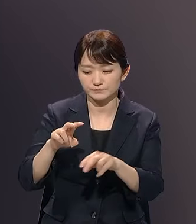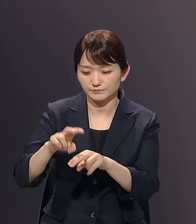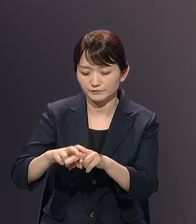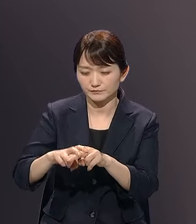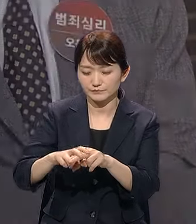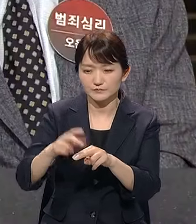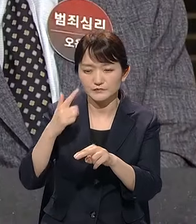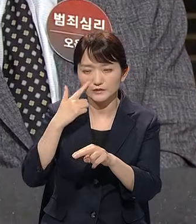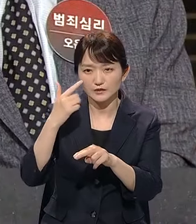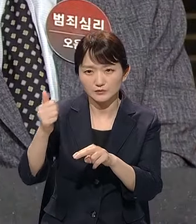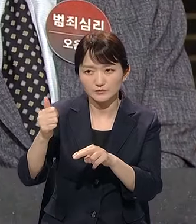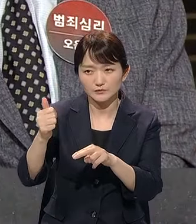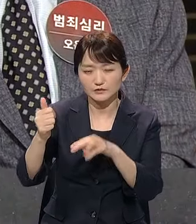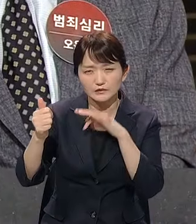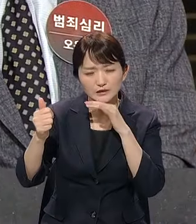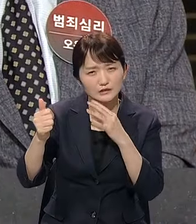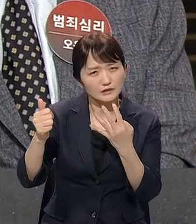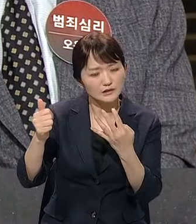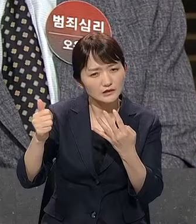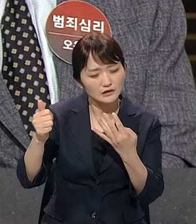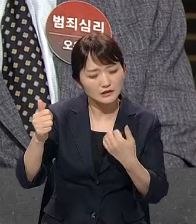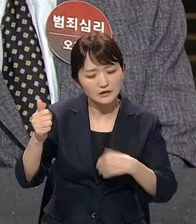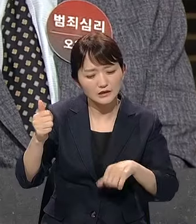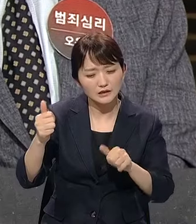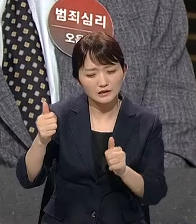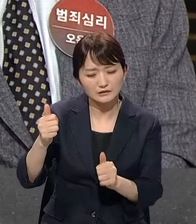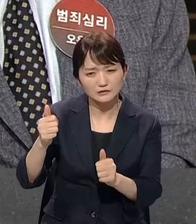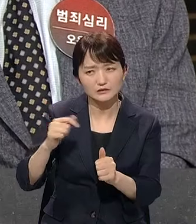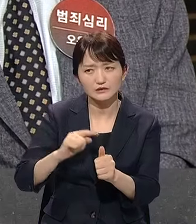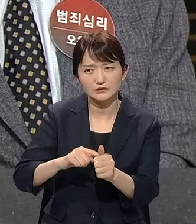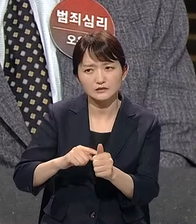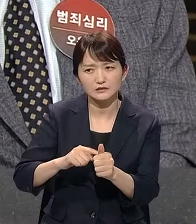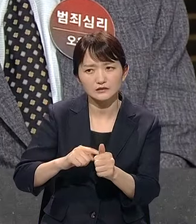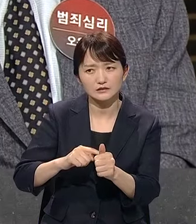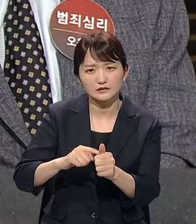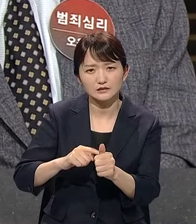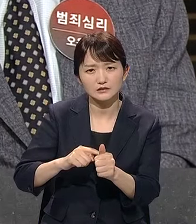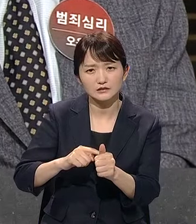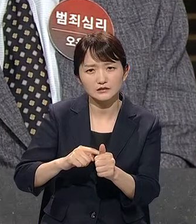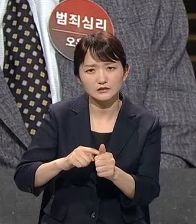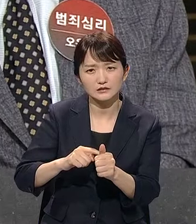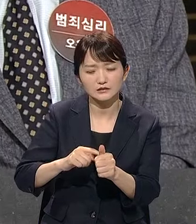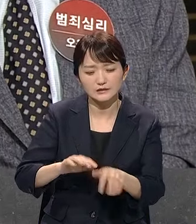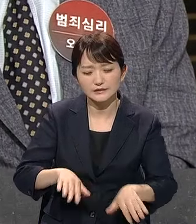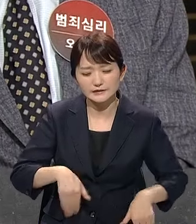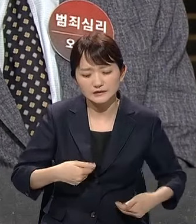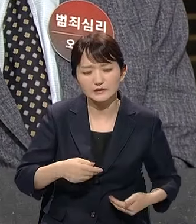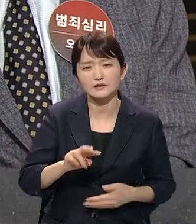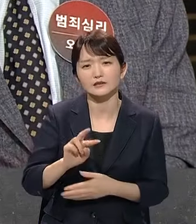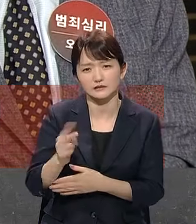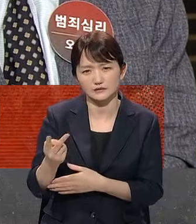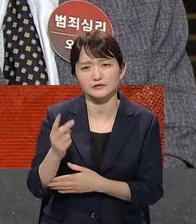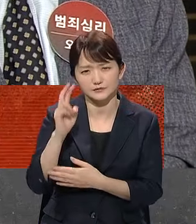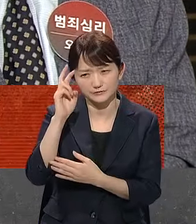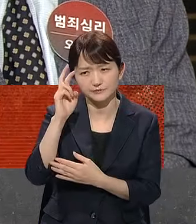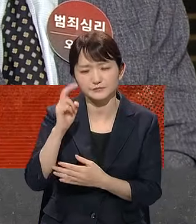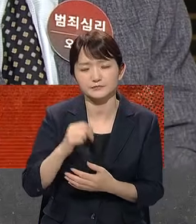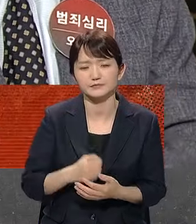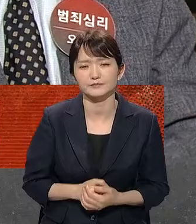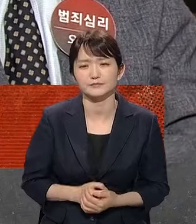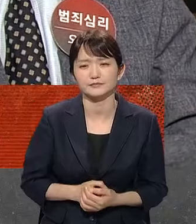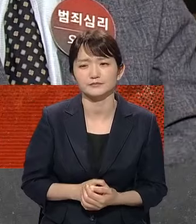그 아이 아버지가네 살로 추정되는 남자 아이를 아마 이제 저런 식으로 기저기를 갖다가 가른 거 같습니다 그래서 이제